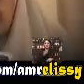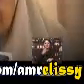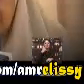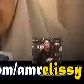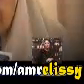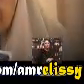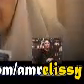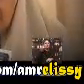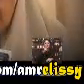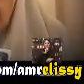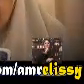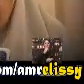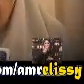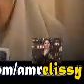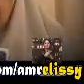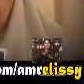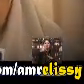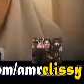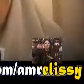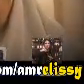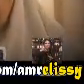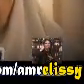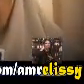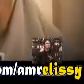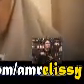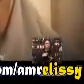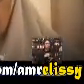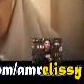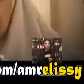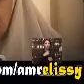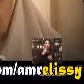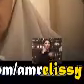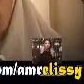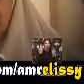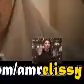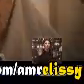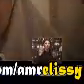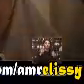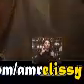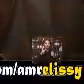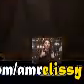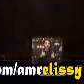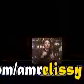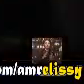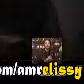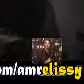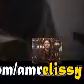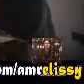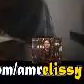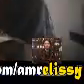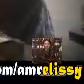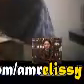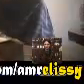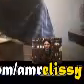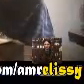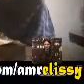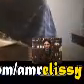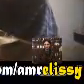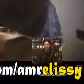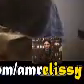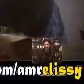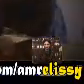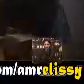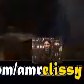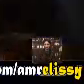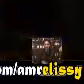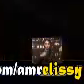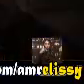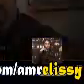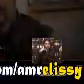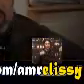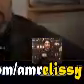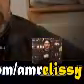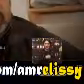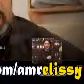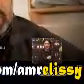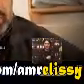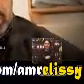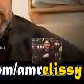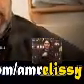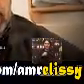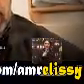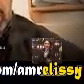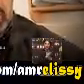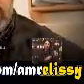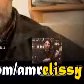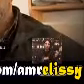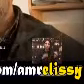ربنا يجعلكم كده شفاء للناس يا رب العالمين. اللهم امين اللهم امين. طلعت المسجد وقالوا لي في كشف، وانا